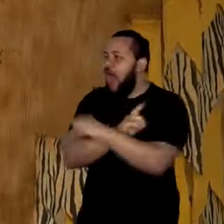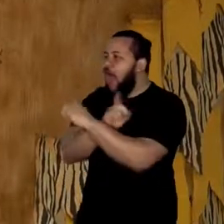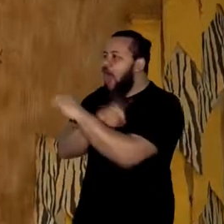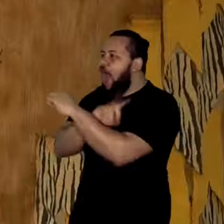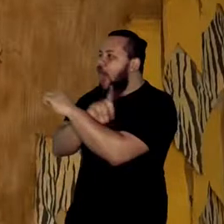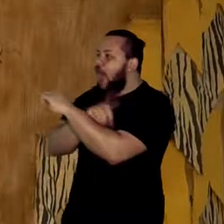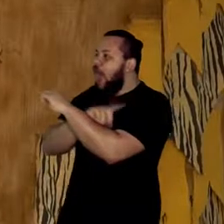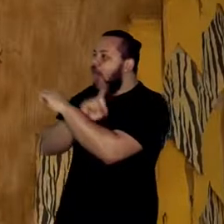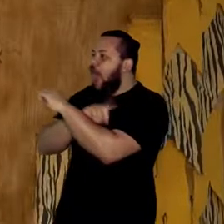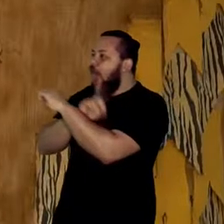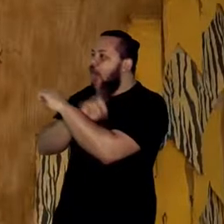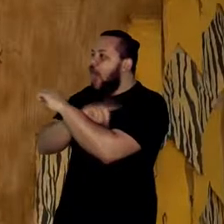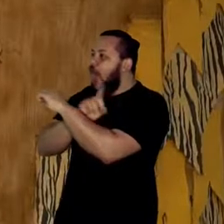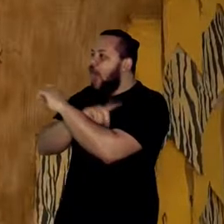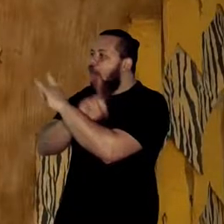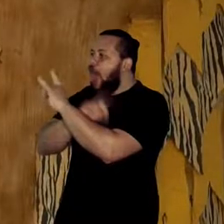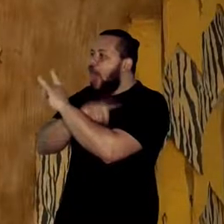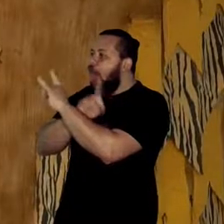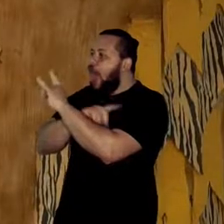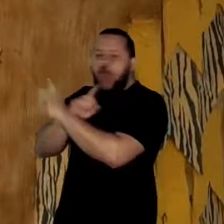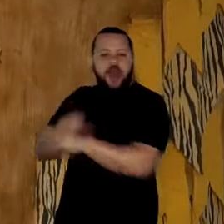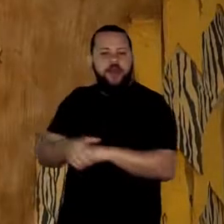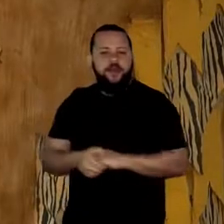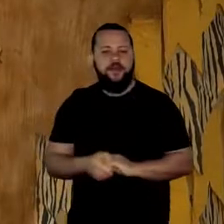ha ha ha ha ha ha ha ha ha